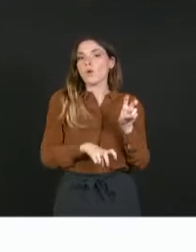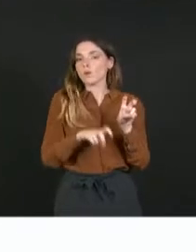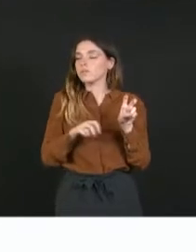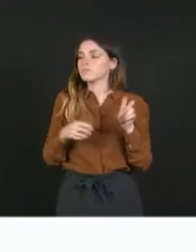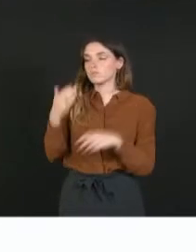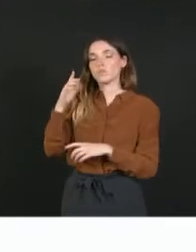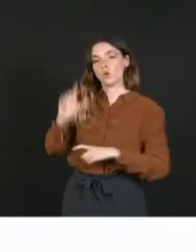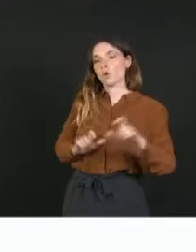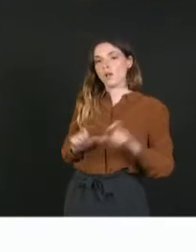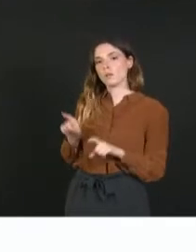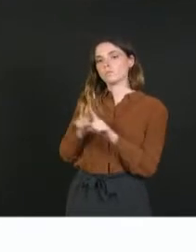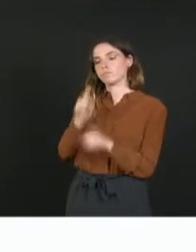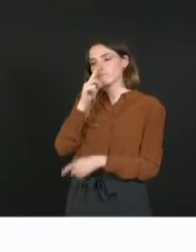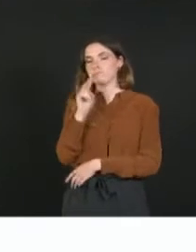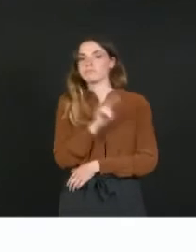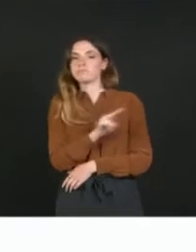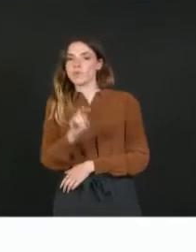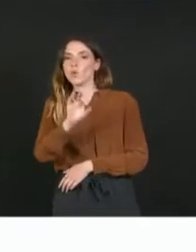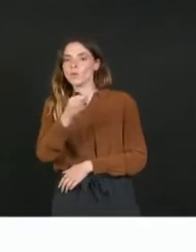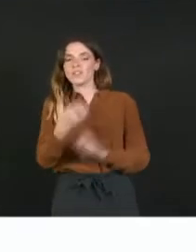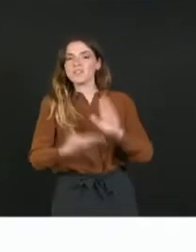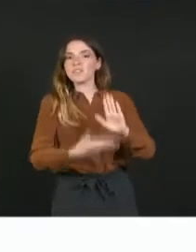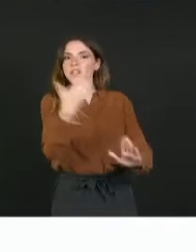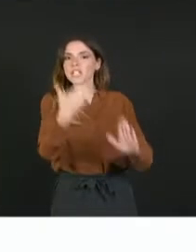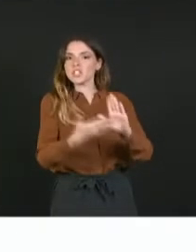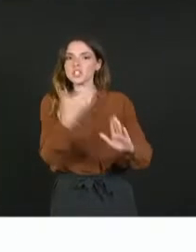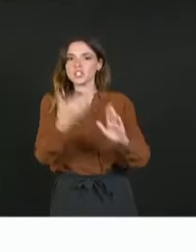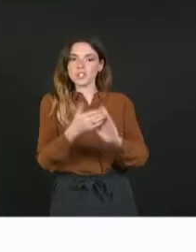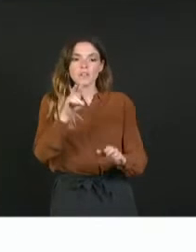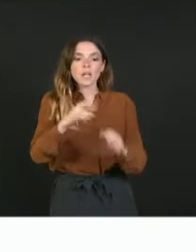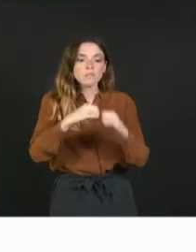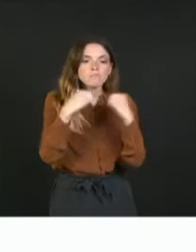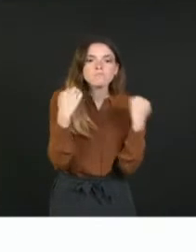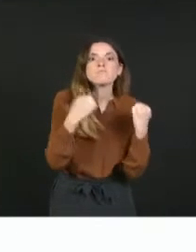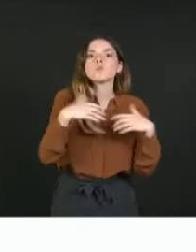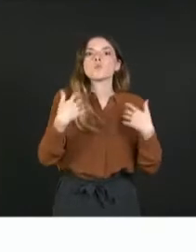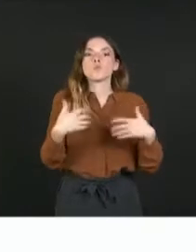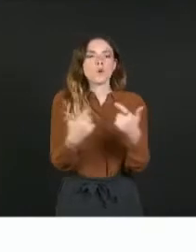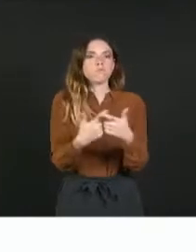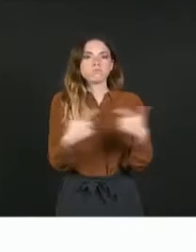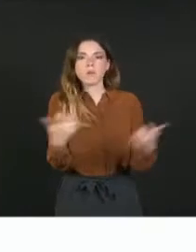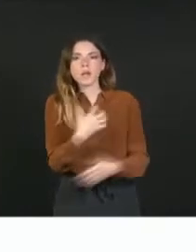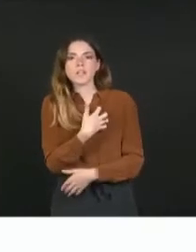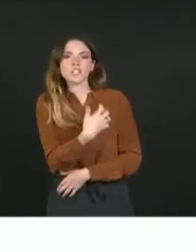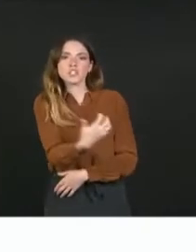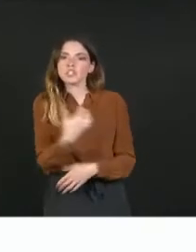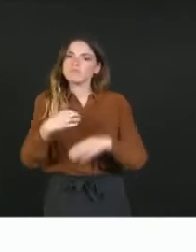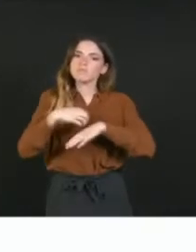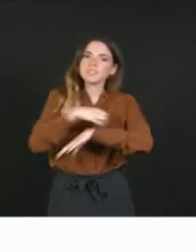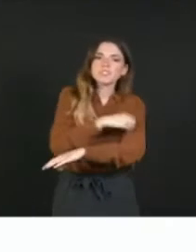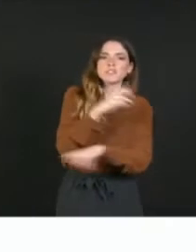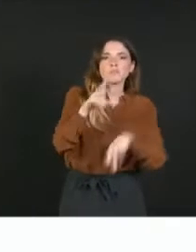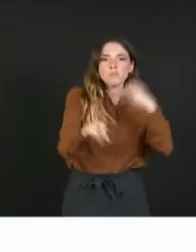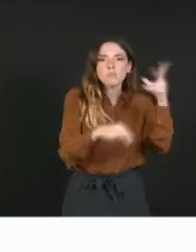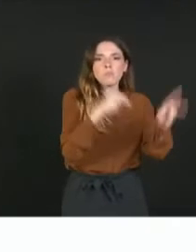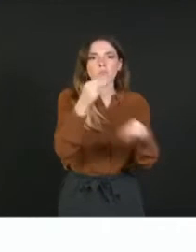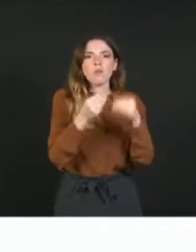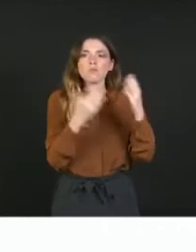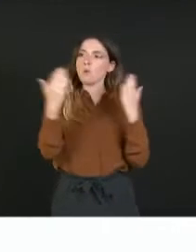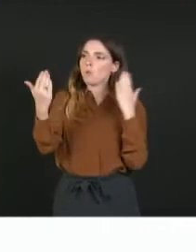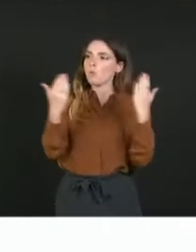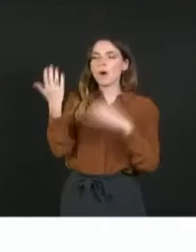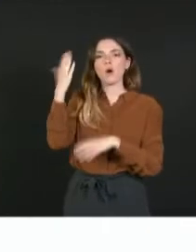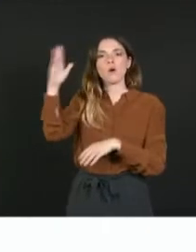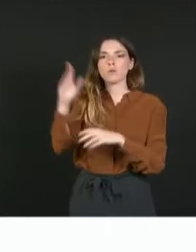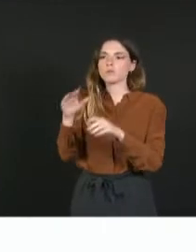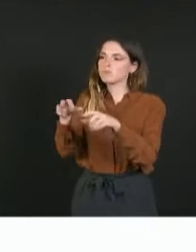les friches une biodiversité qui peut être assez exceptionnelle, qui est parfois supérieure à ce qu'on trouve dans les espaces gérés